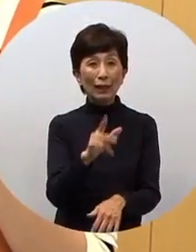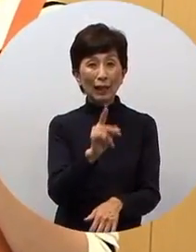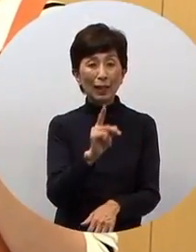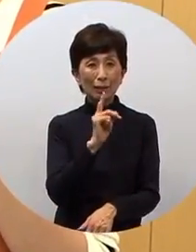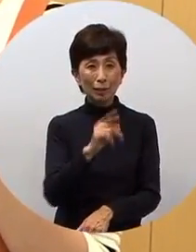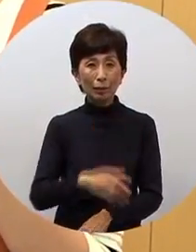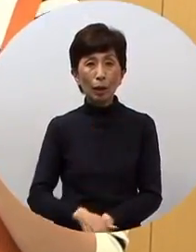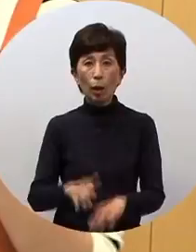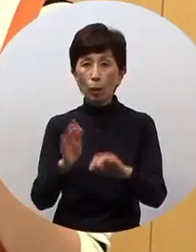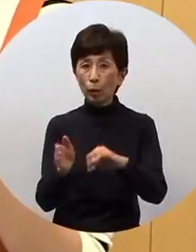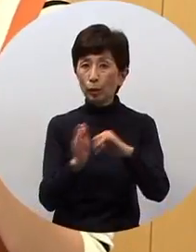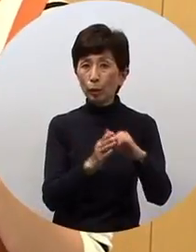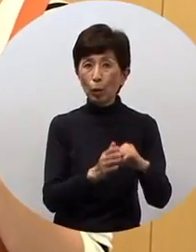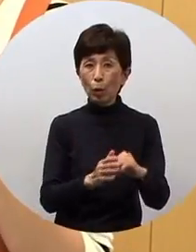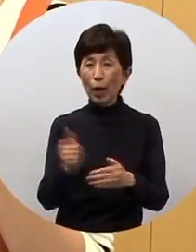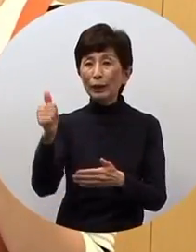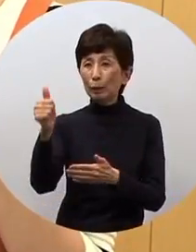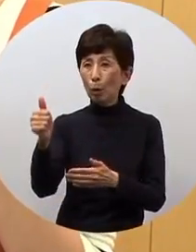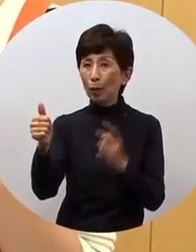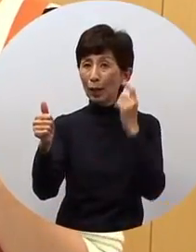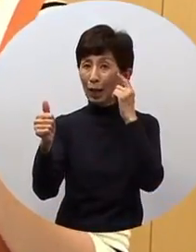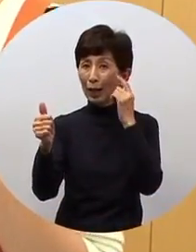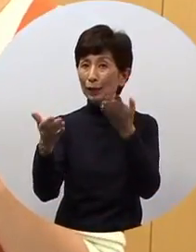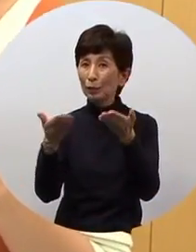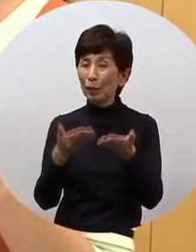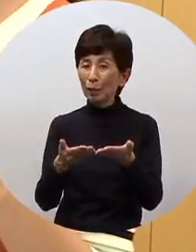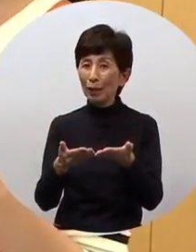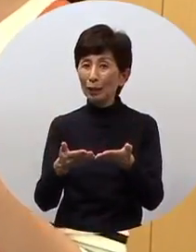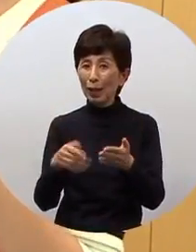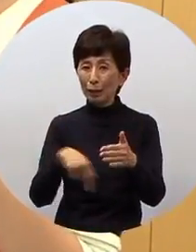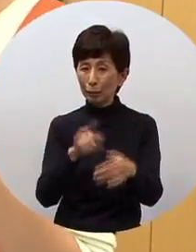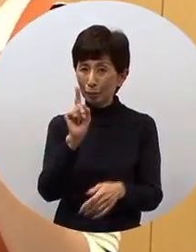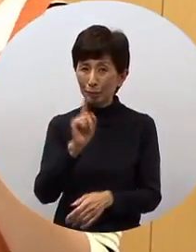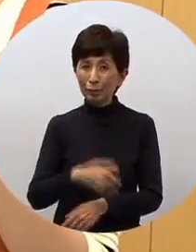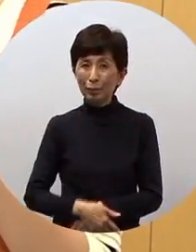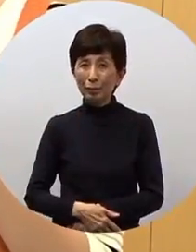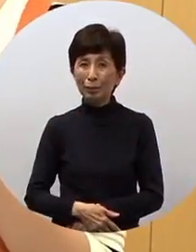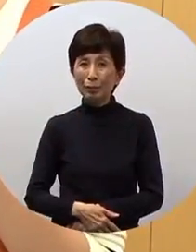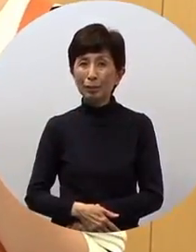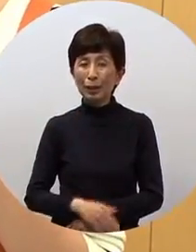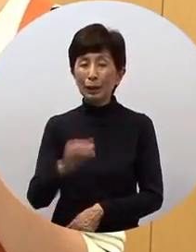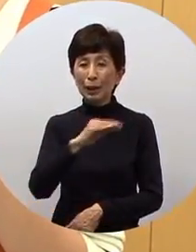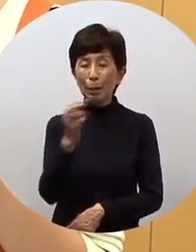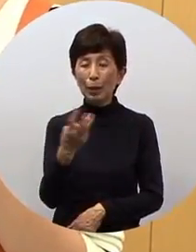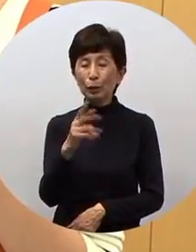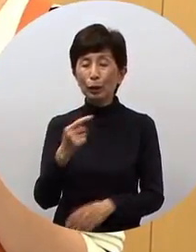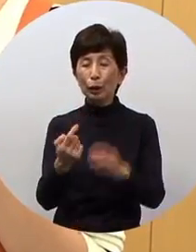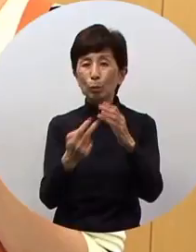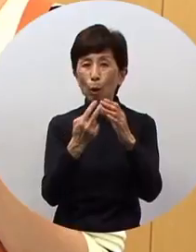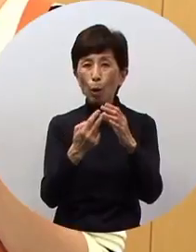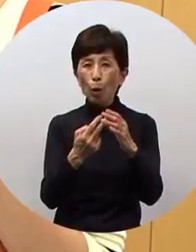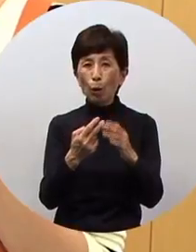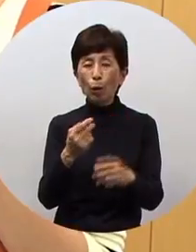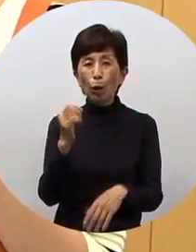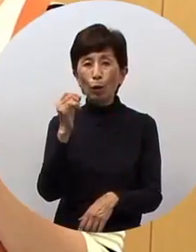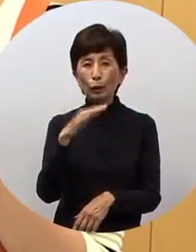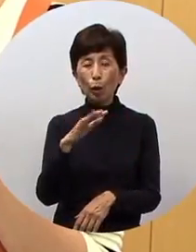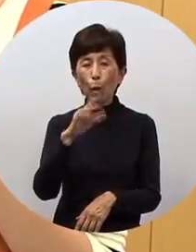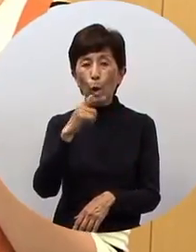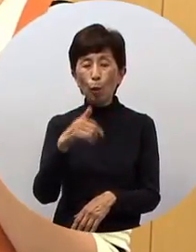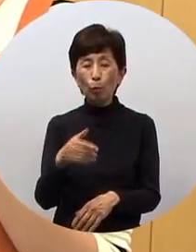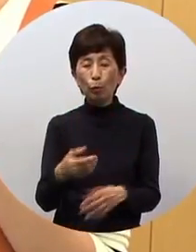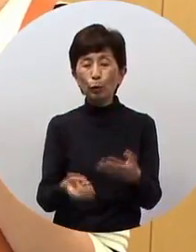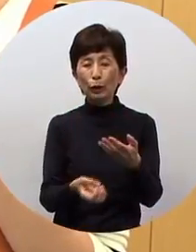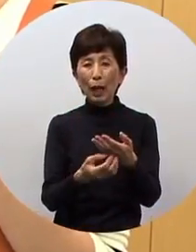今回のレシピは下村くんが考えてくれました。どんなメニューですか？ はい、今回は山寄りポークの塩昆布炊き込みご飯です